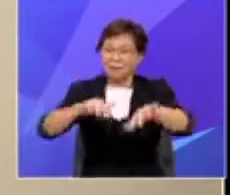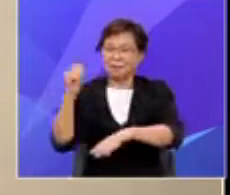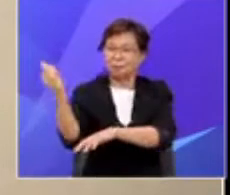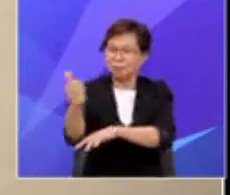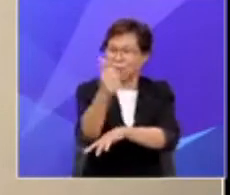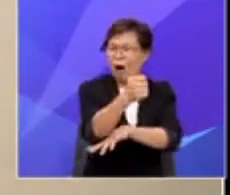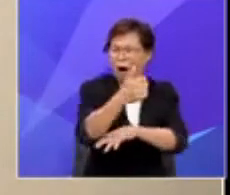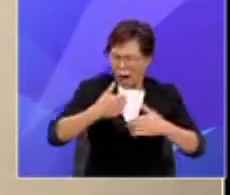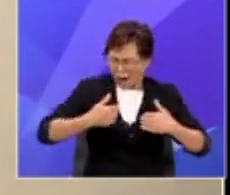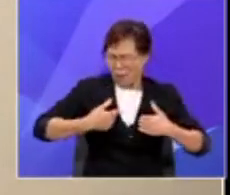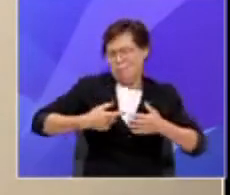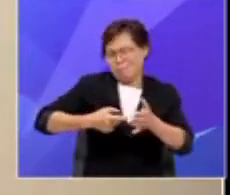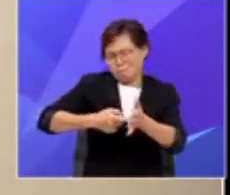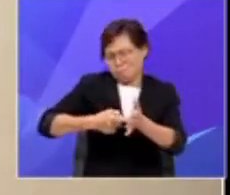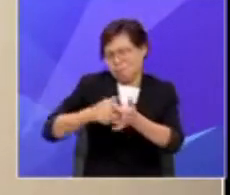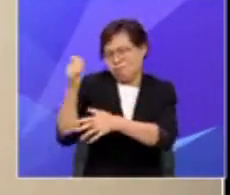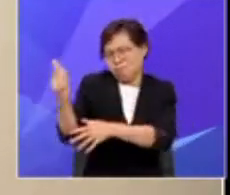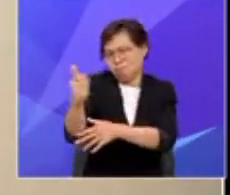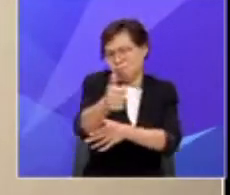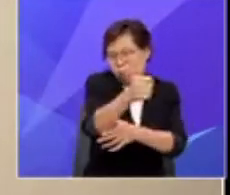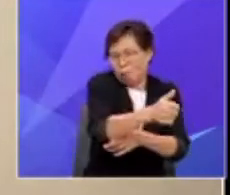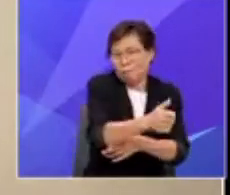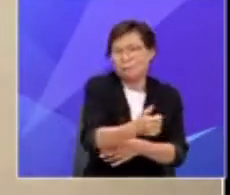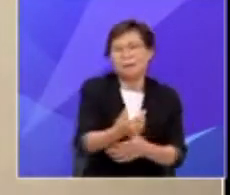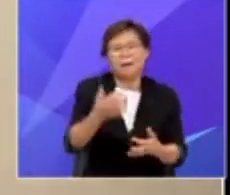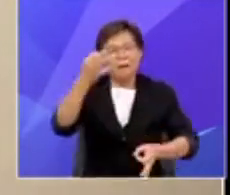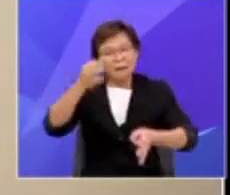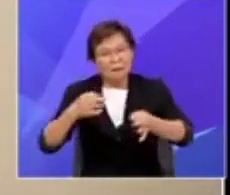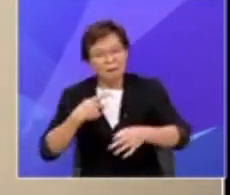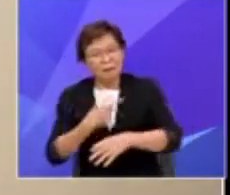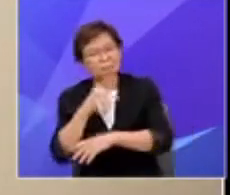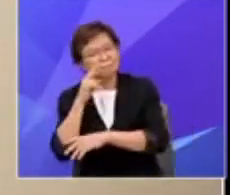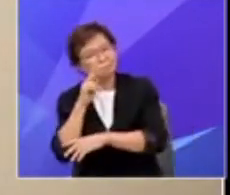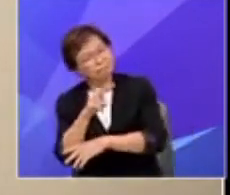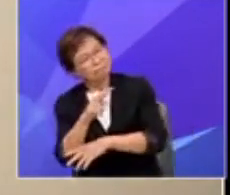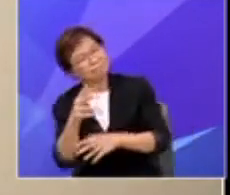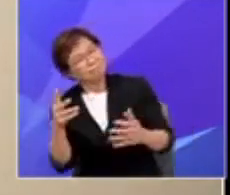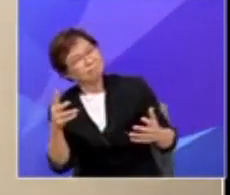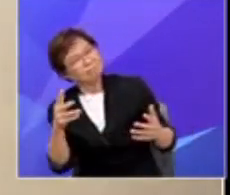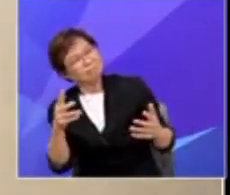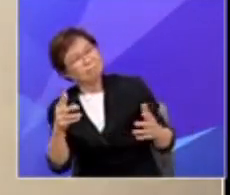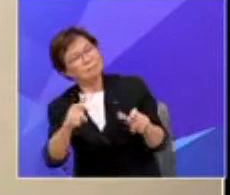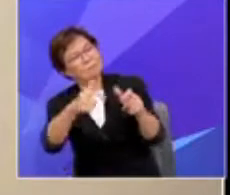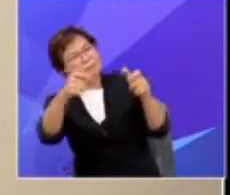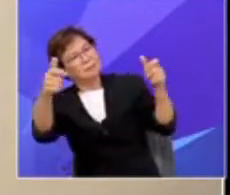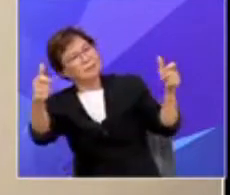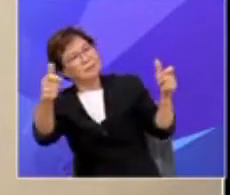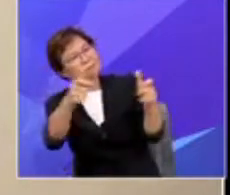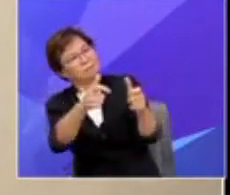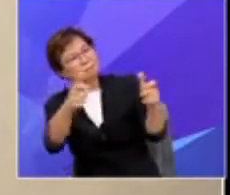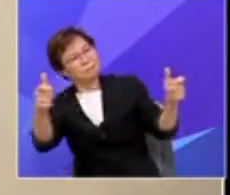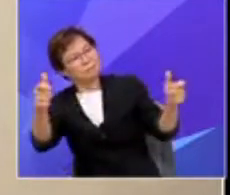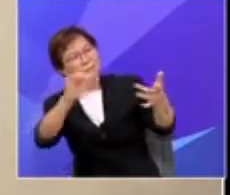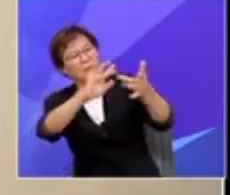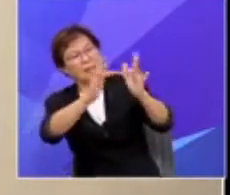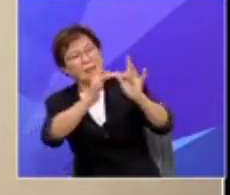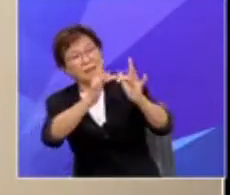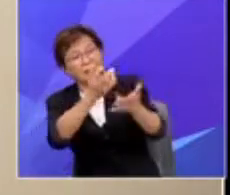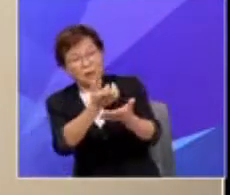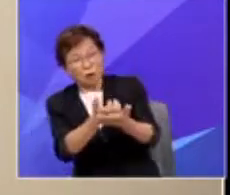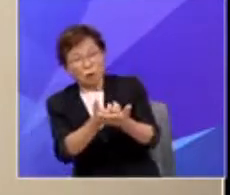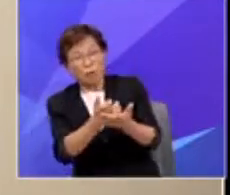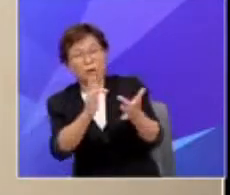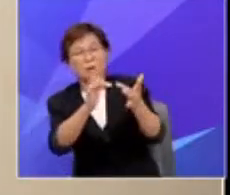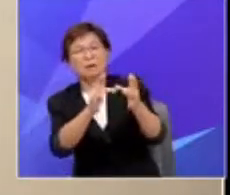dan Nah maka kalau kita lihat dari segi size atau itu dan ekonomi